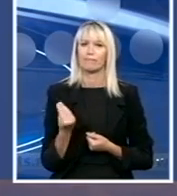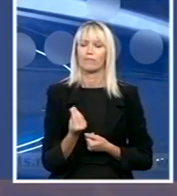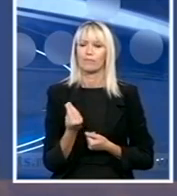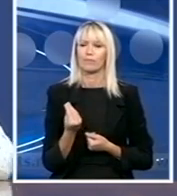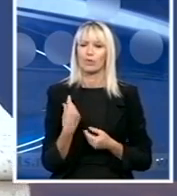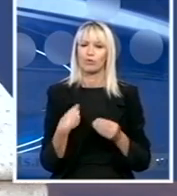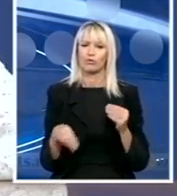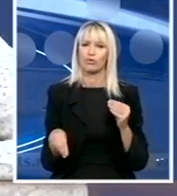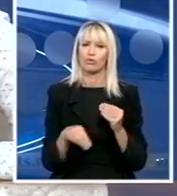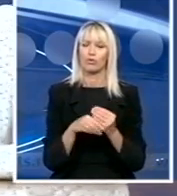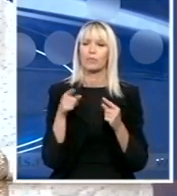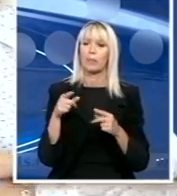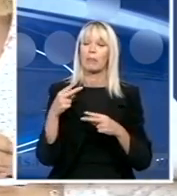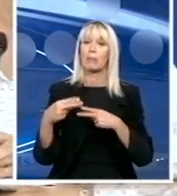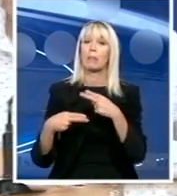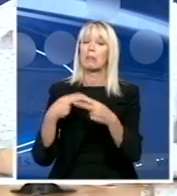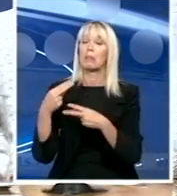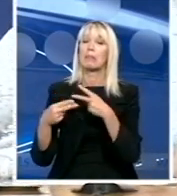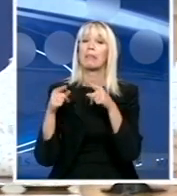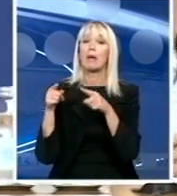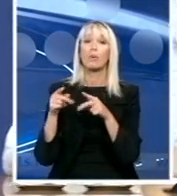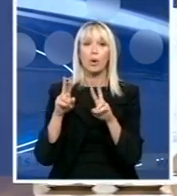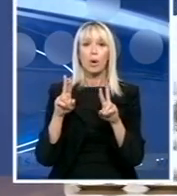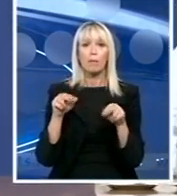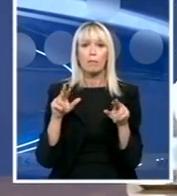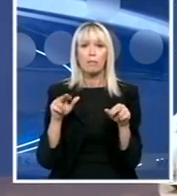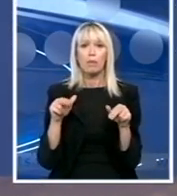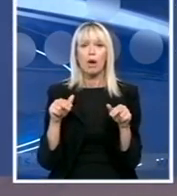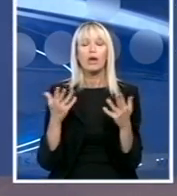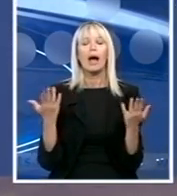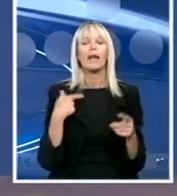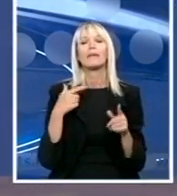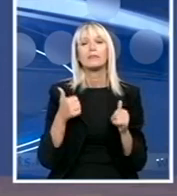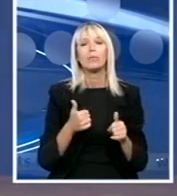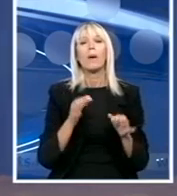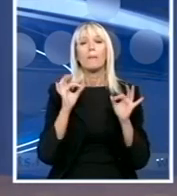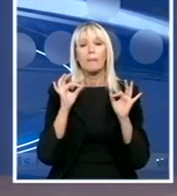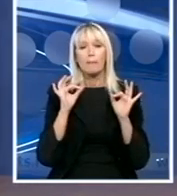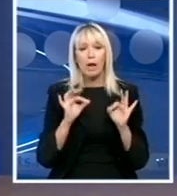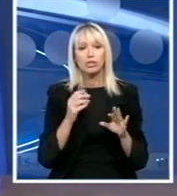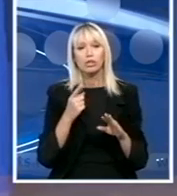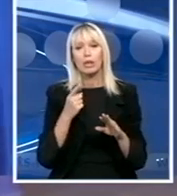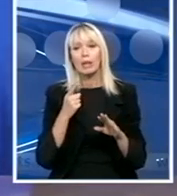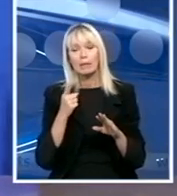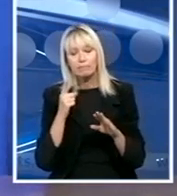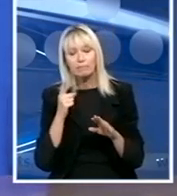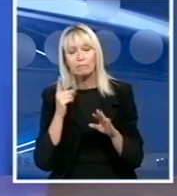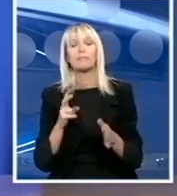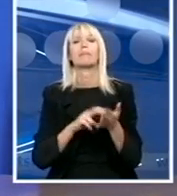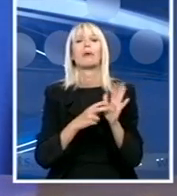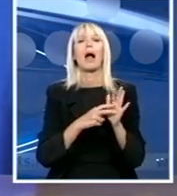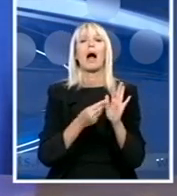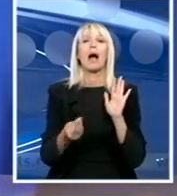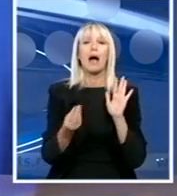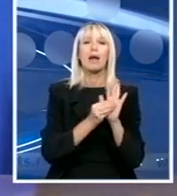u spoljnom prostoru to bi moglo. Međutim, ovde je namerno stavljeno u institucijama kulture da ne bi, da